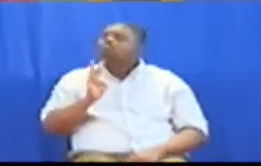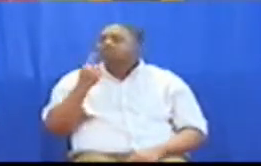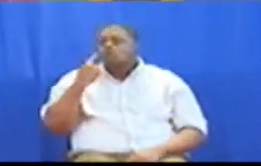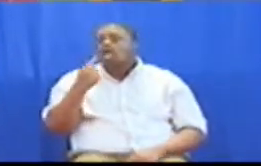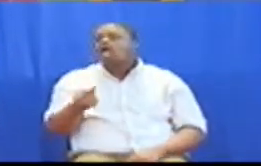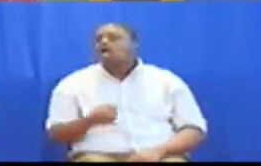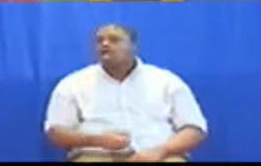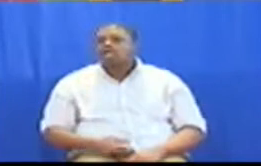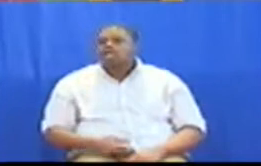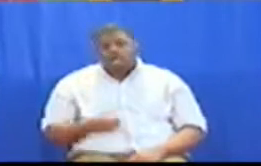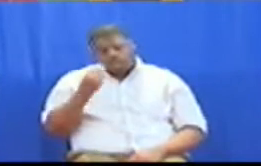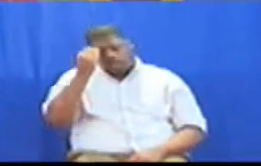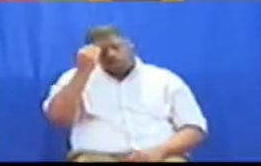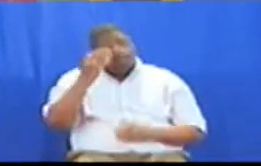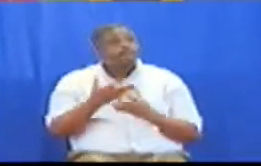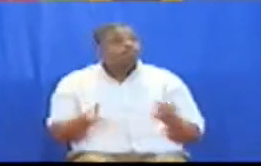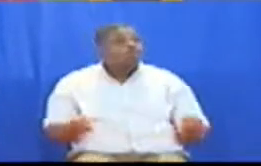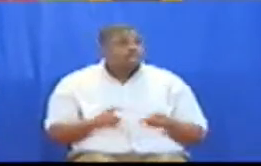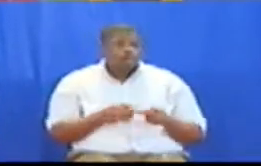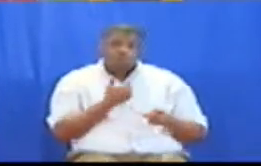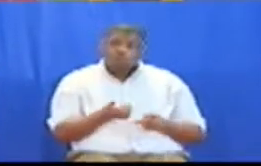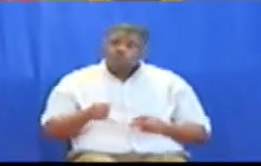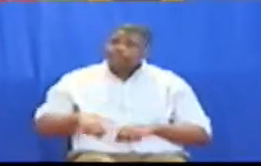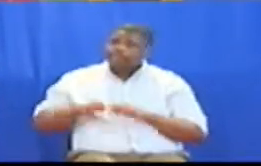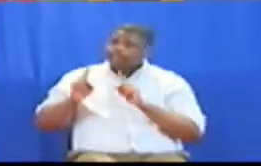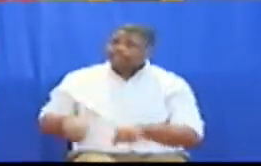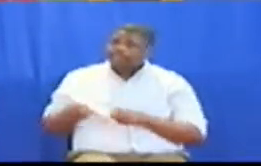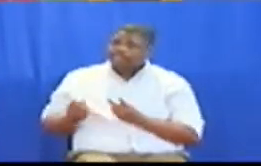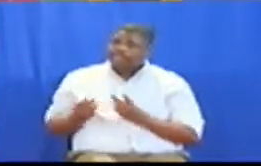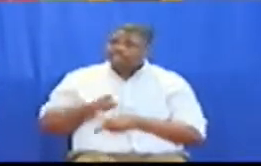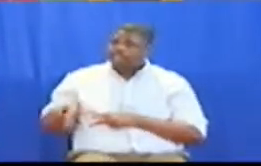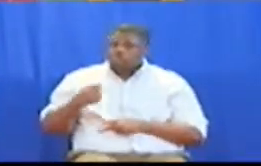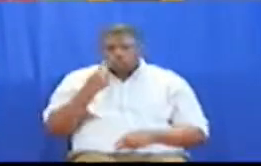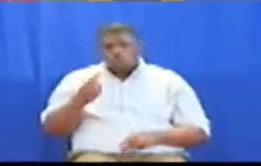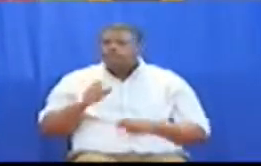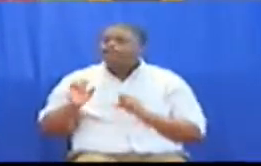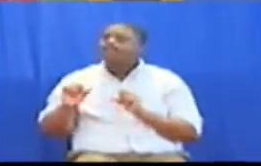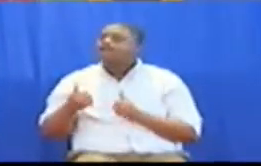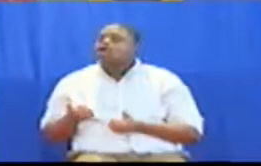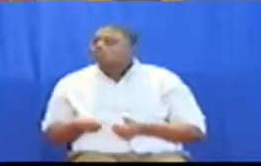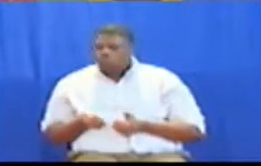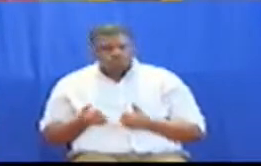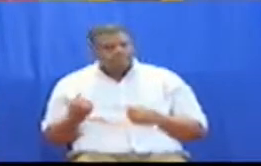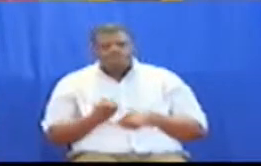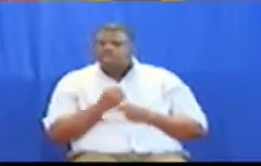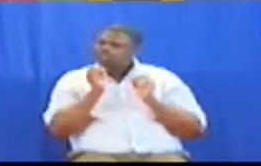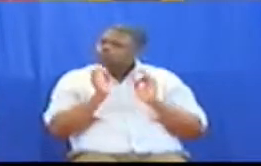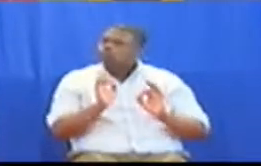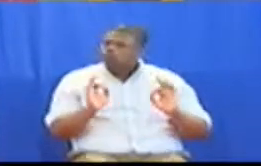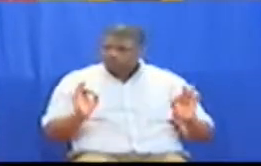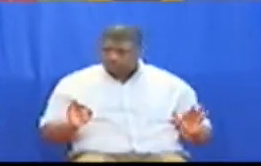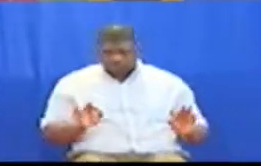Lakini kwa sababu ya elimu bure, kuna watoto wengi kama yeye ambao hatukuwaona wameweza kufanya vizuri